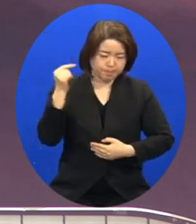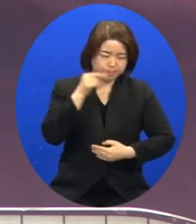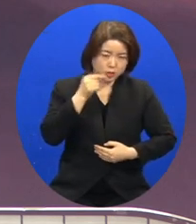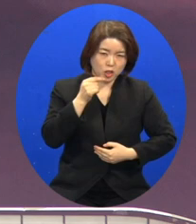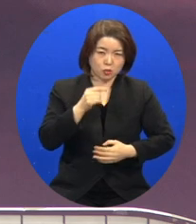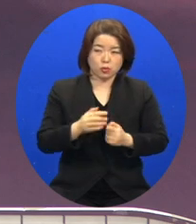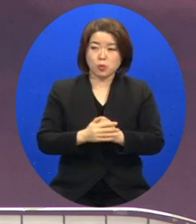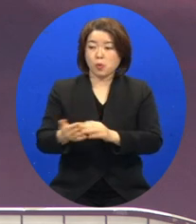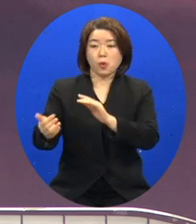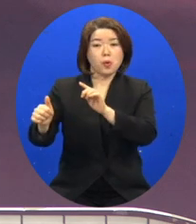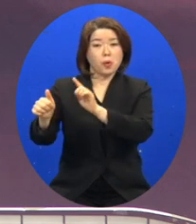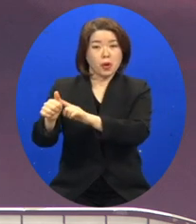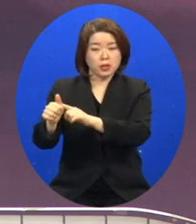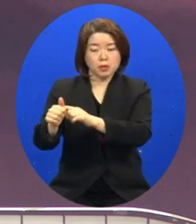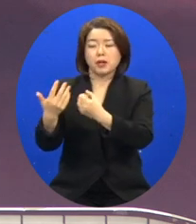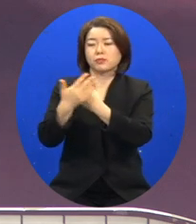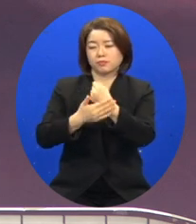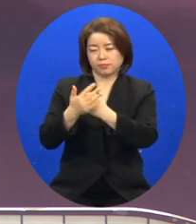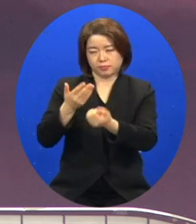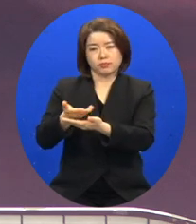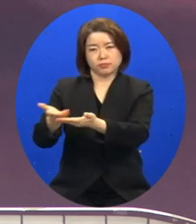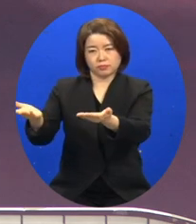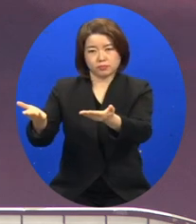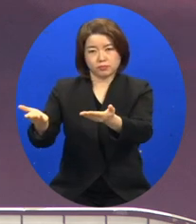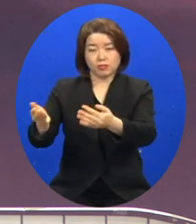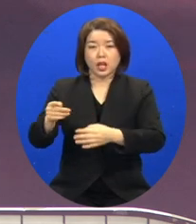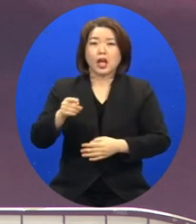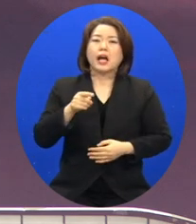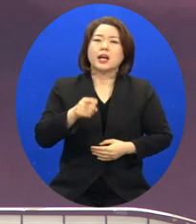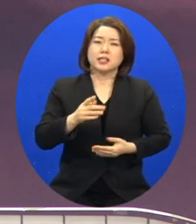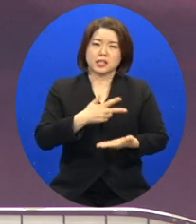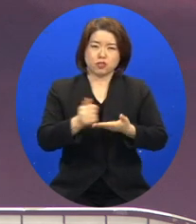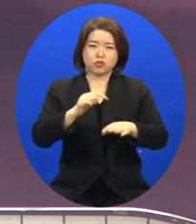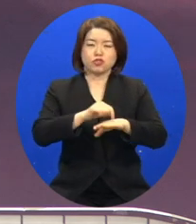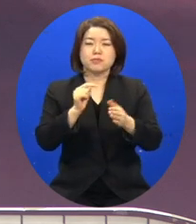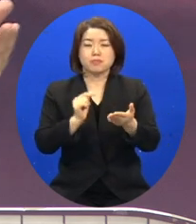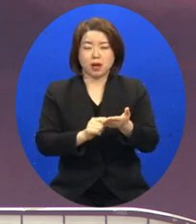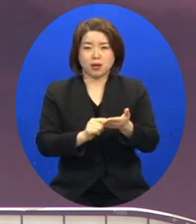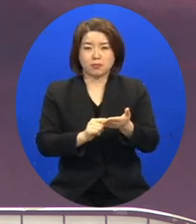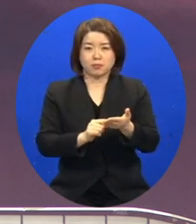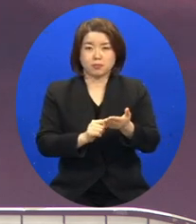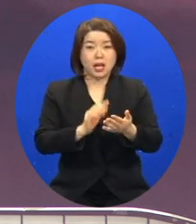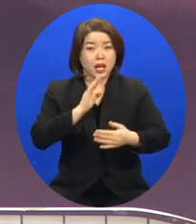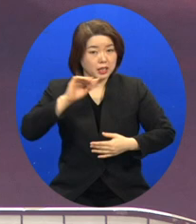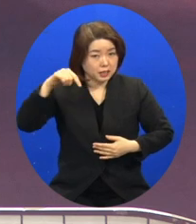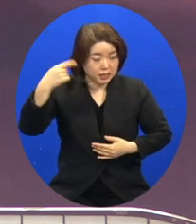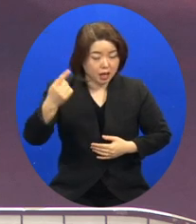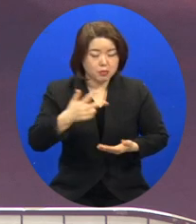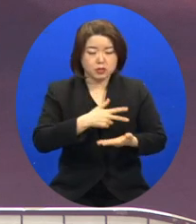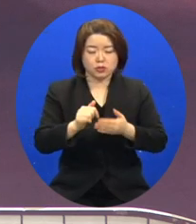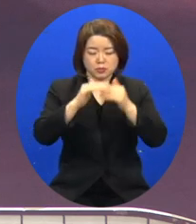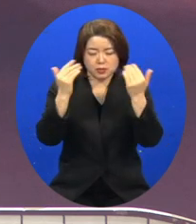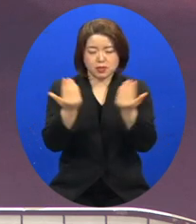대해서는 의외로 그 위 주님의 마음이에요 그러면 주님이 다 하나되게 만드세요